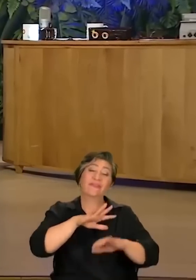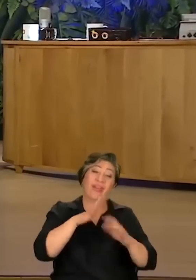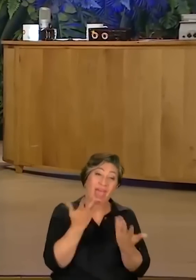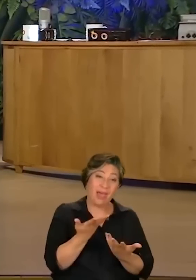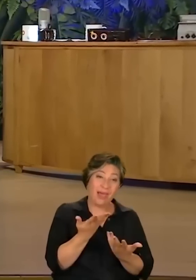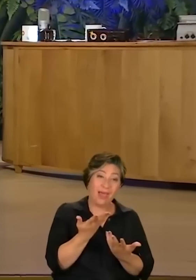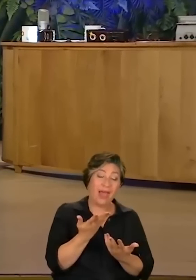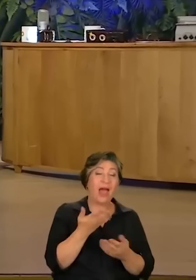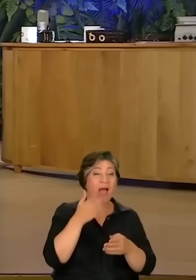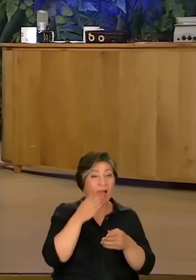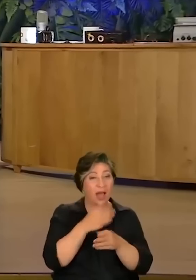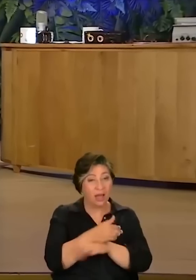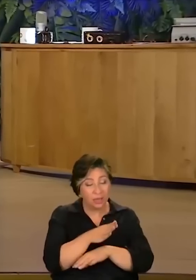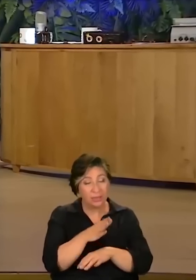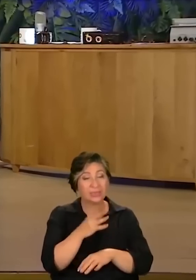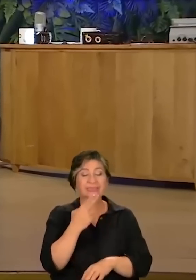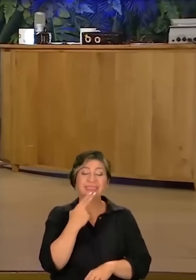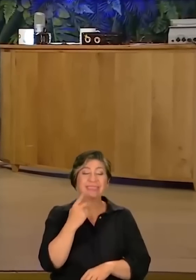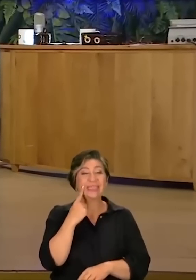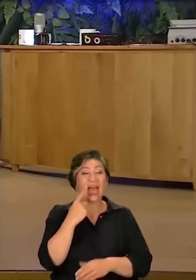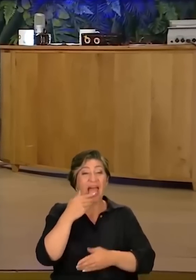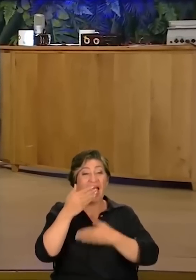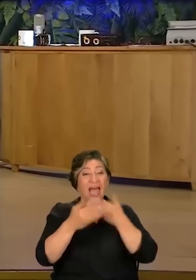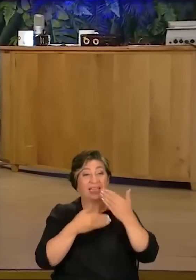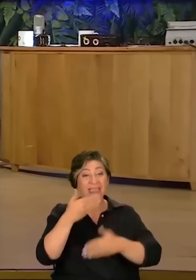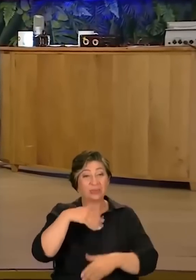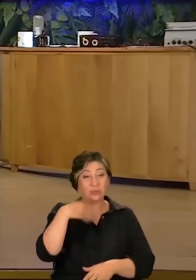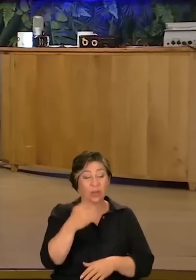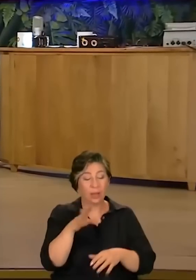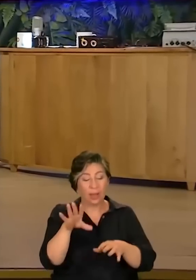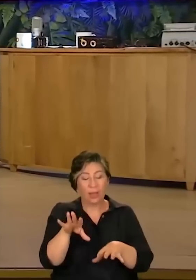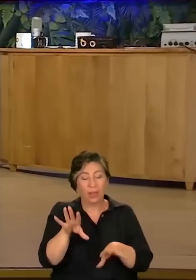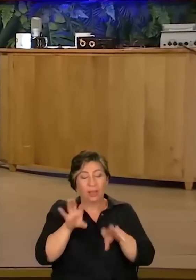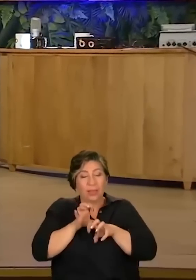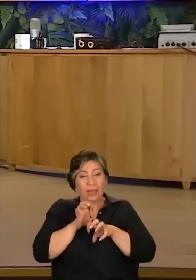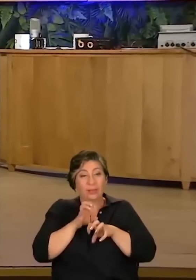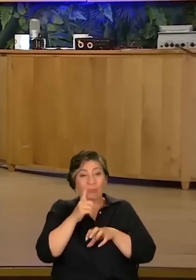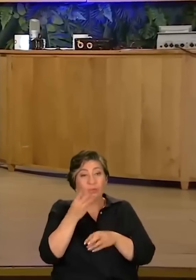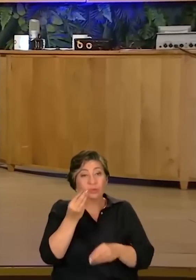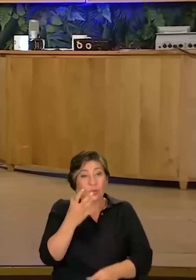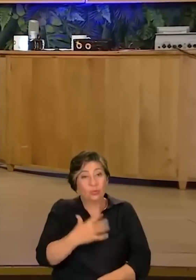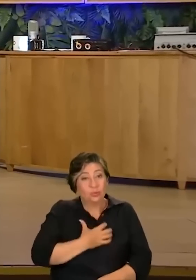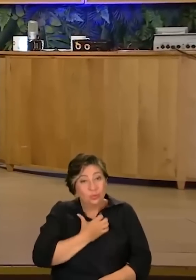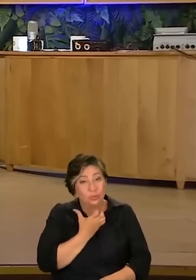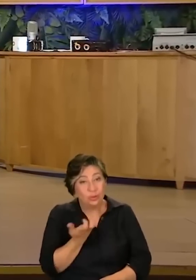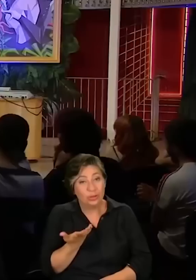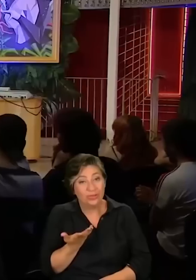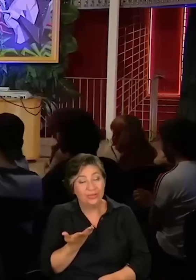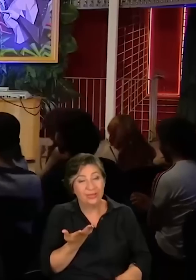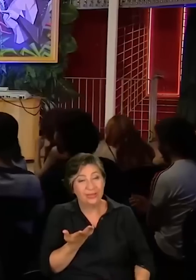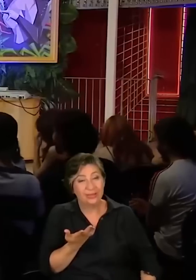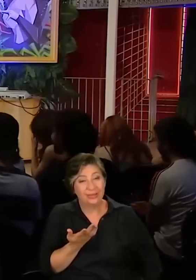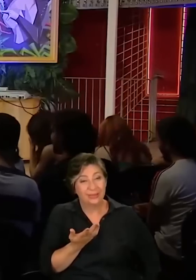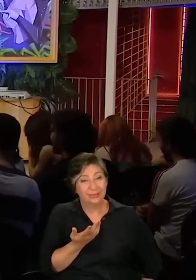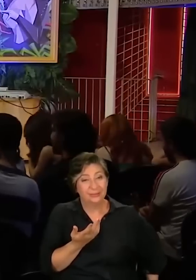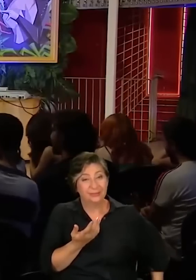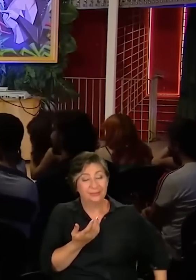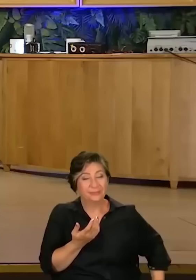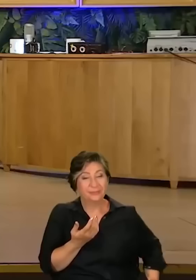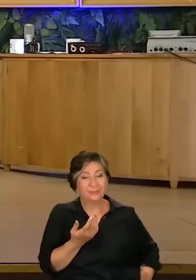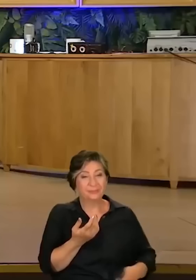Ya da hakikaten Seda'nın anlattıklarına etkilendiler. Bu da çok acıklı.